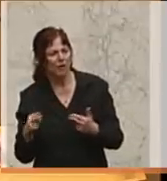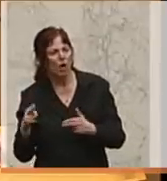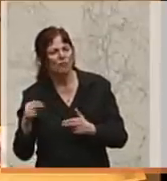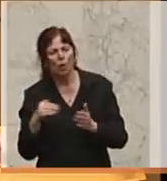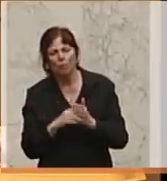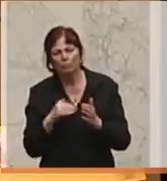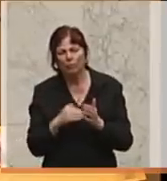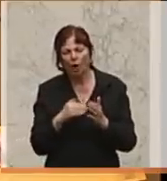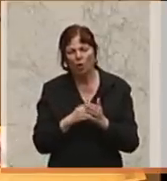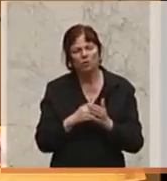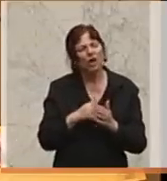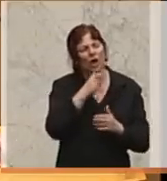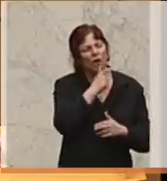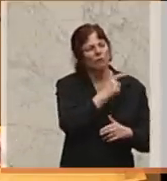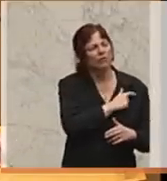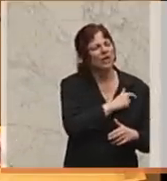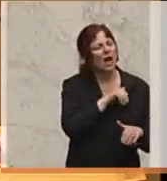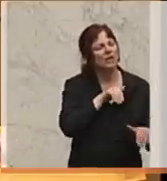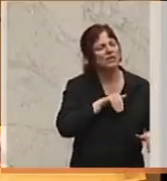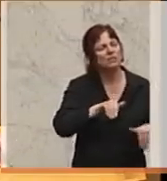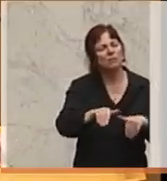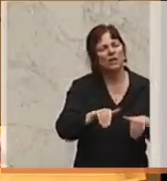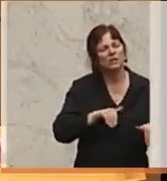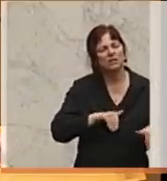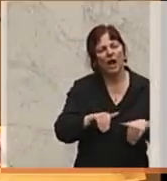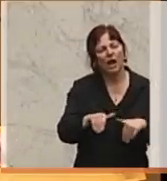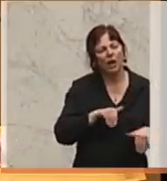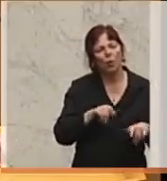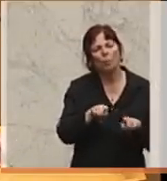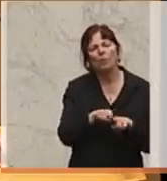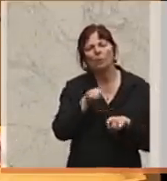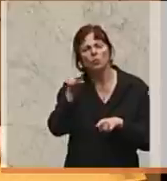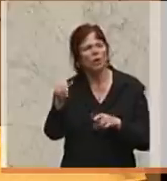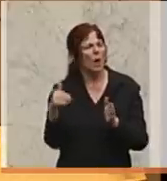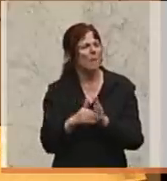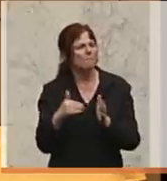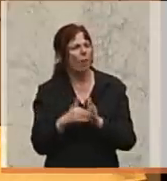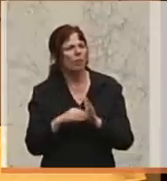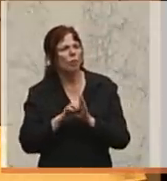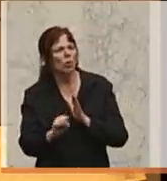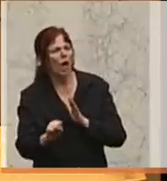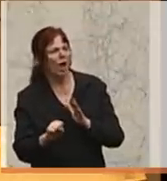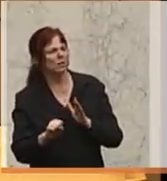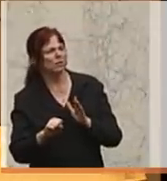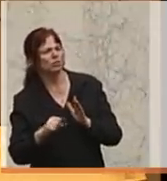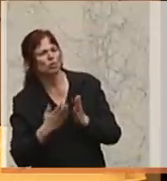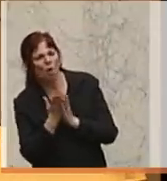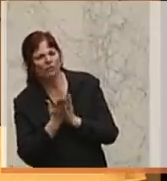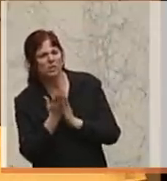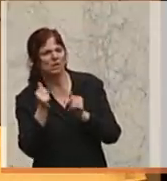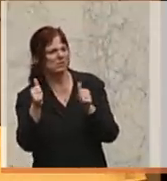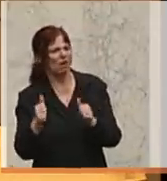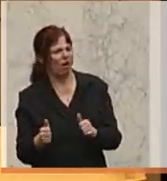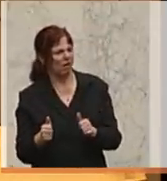Image- und Service-Inserat für Finanzonline um 735 Euro? Oder warum brauchen wirklich die Ballbesucher